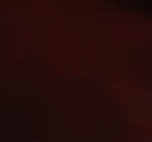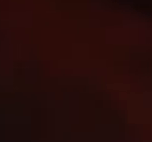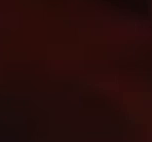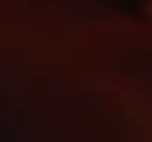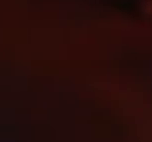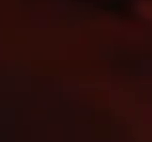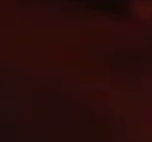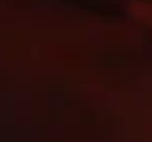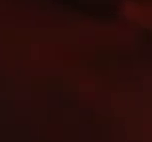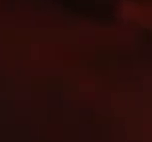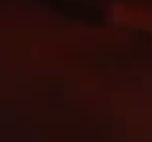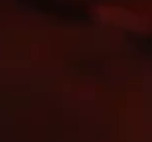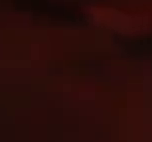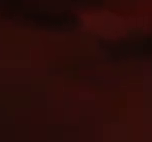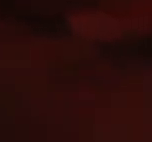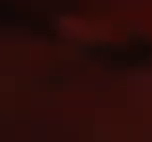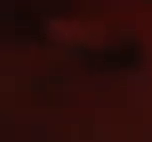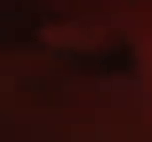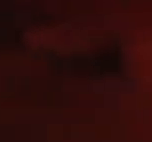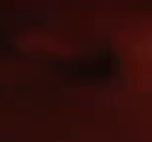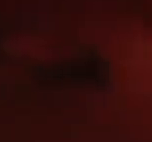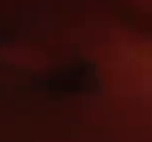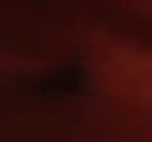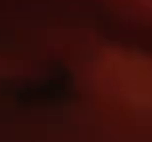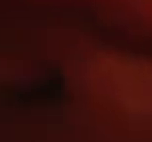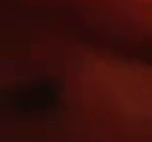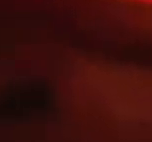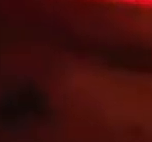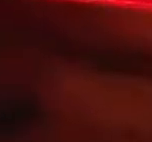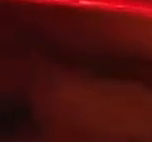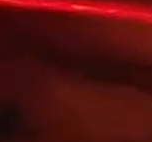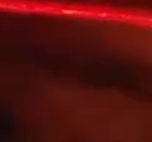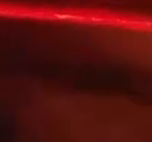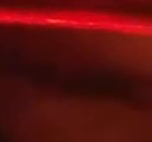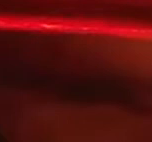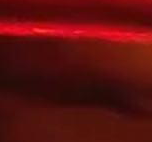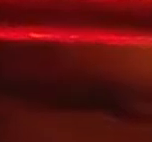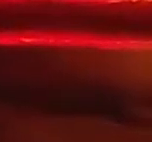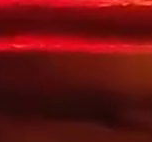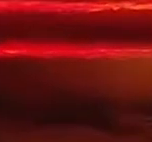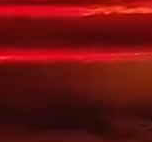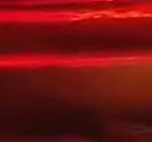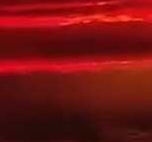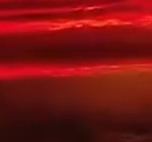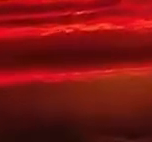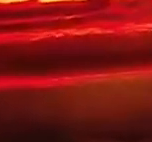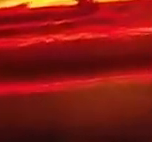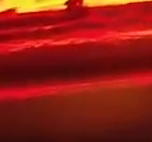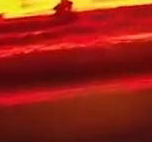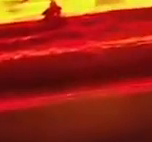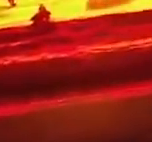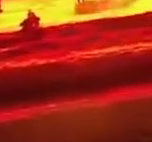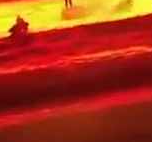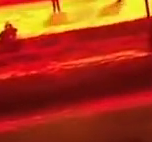לפני המשחק, וכשהשחקנים עשו את דרכם באוטובוס לאצטדיון, הבאירו האוהדים שביל אבוקות לאורך הדרך. המראה